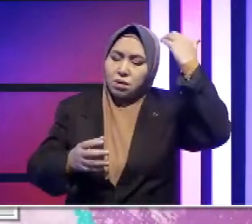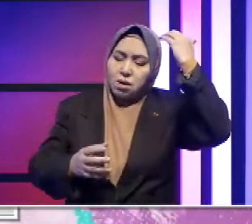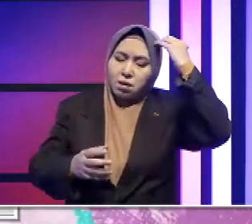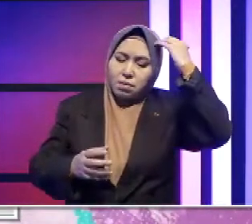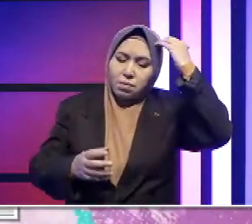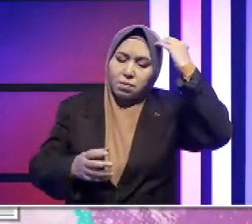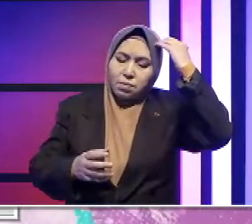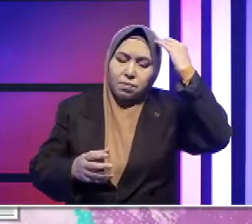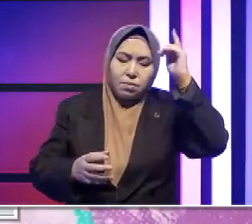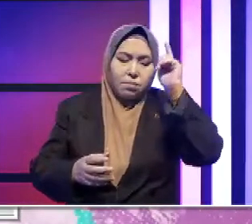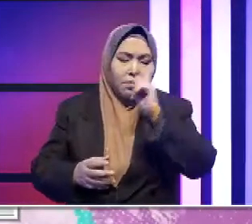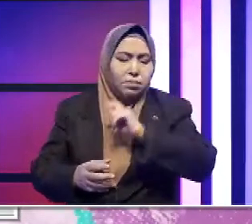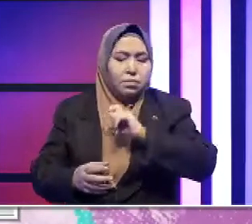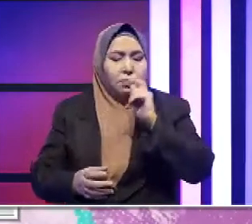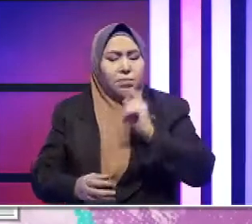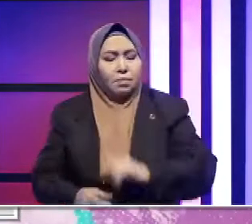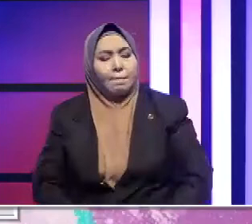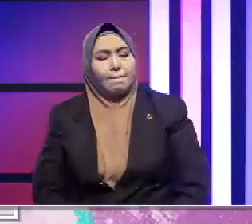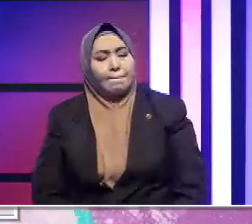يعلمون.